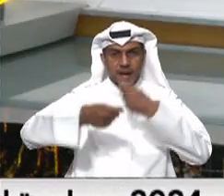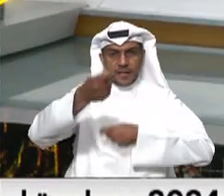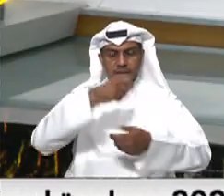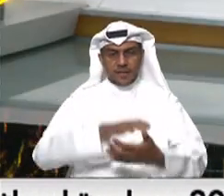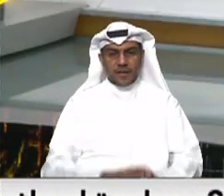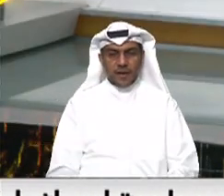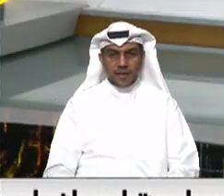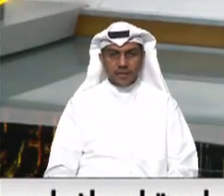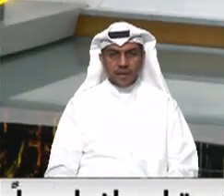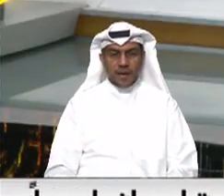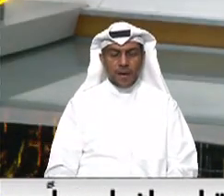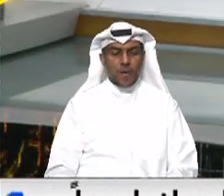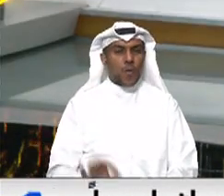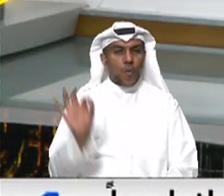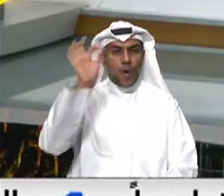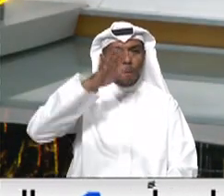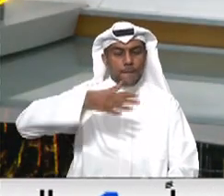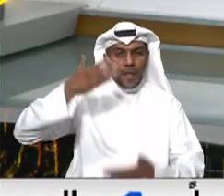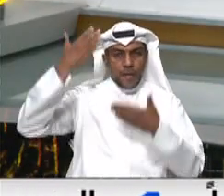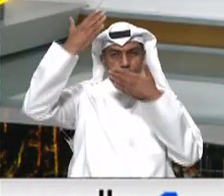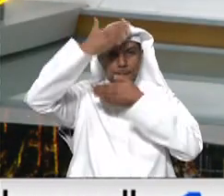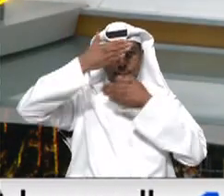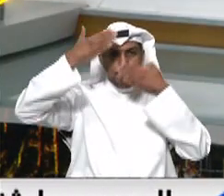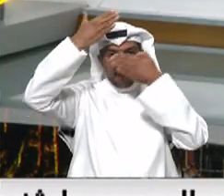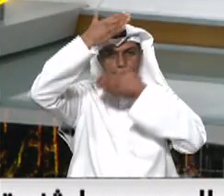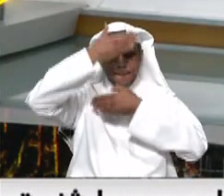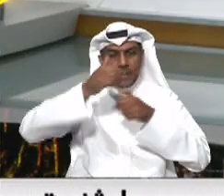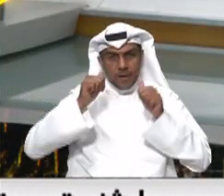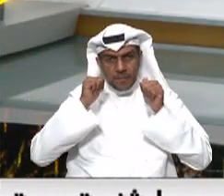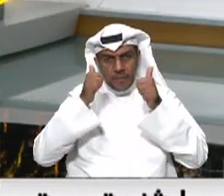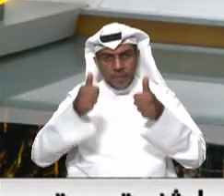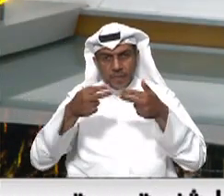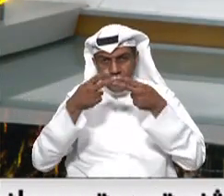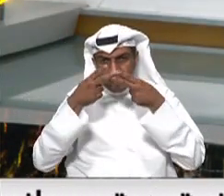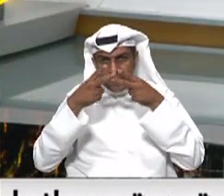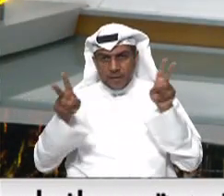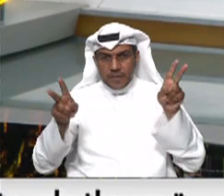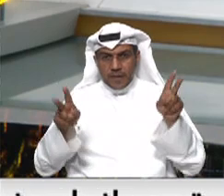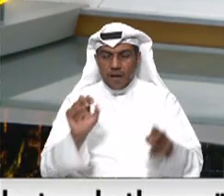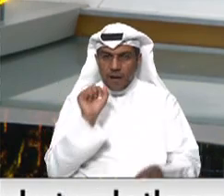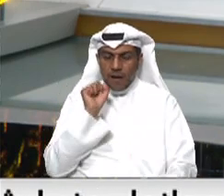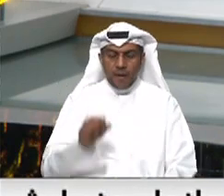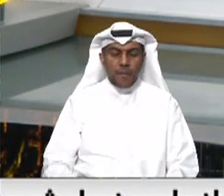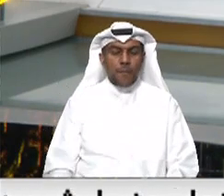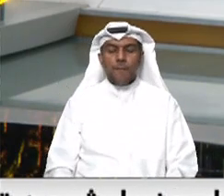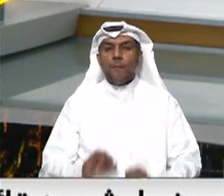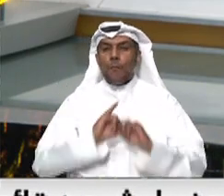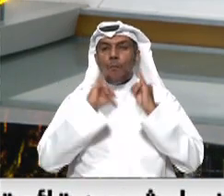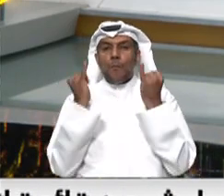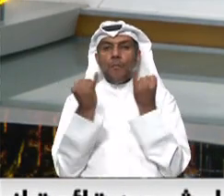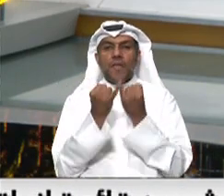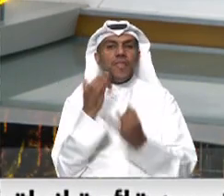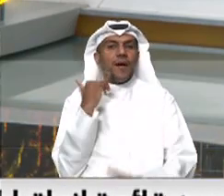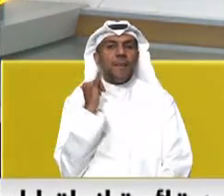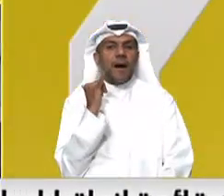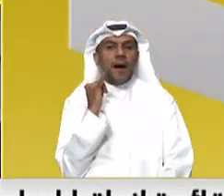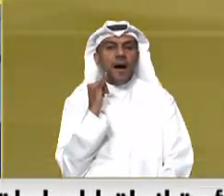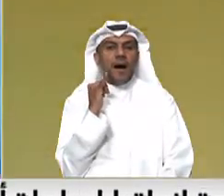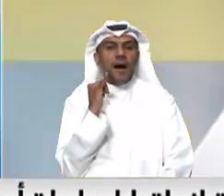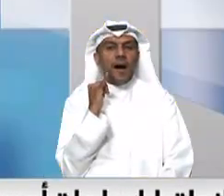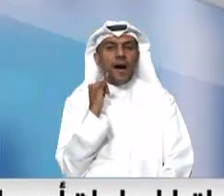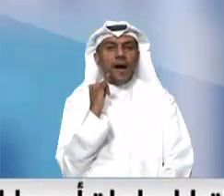انطلقت في العاصمة المغربية الرباط أعمال الدورة 28 للجمعية العامة للمنظمة العربية للتنمية الصناعية والتقييس